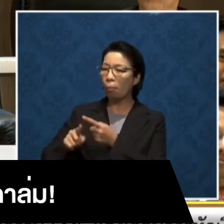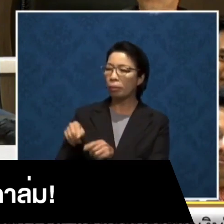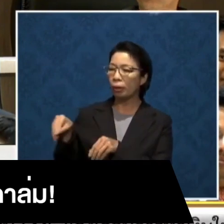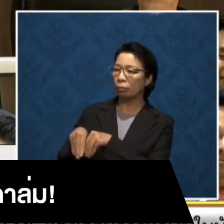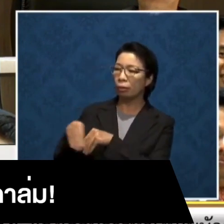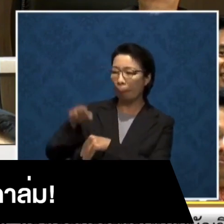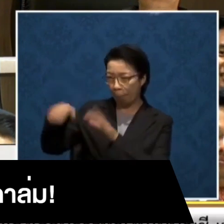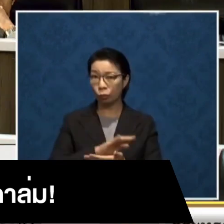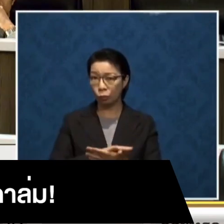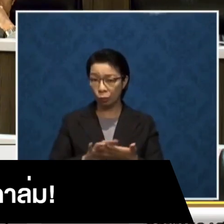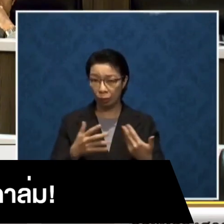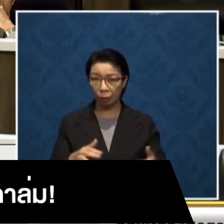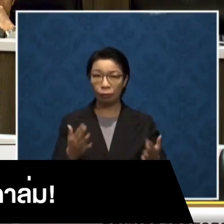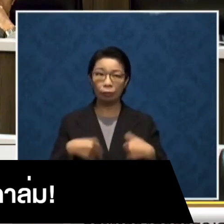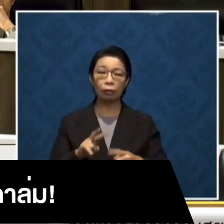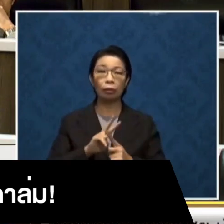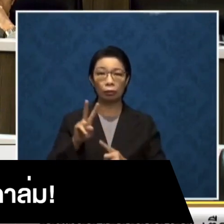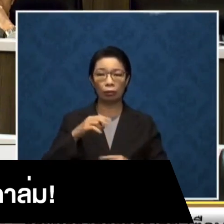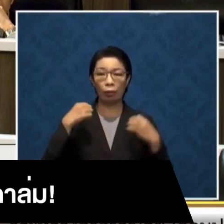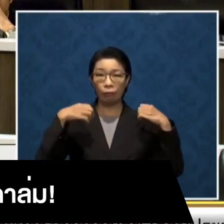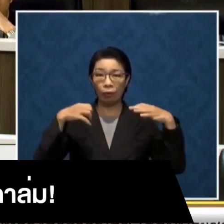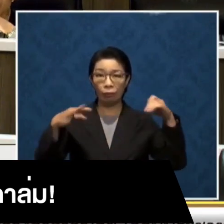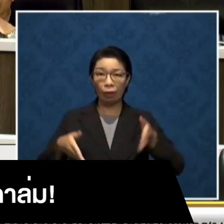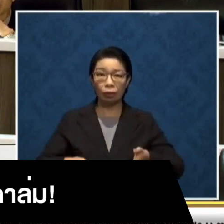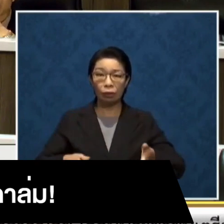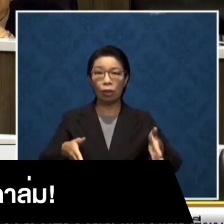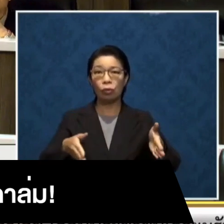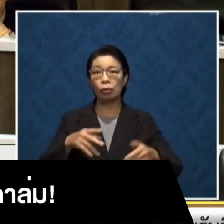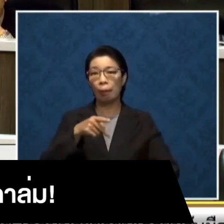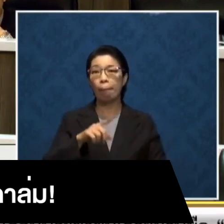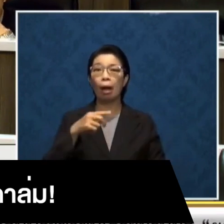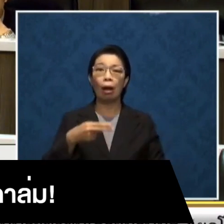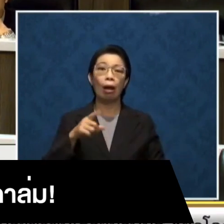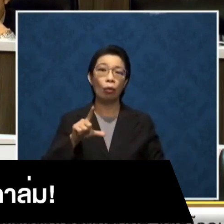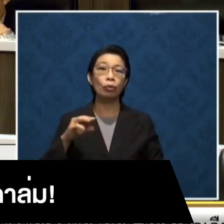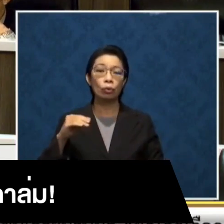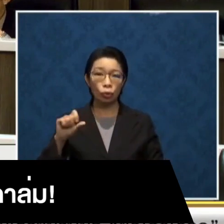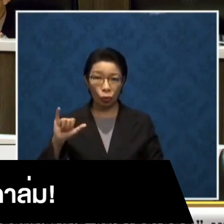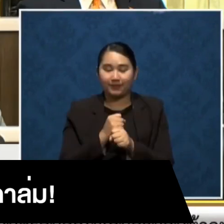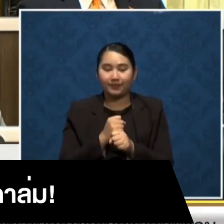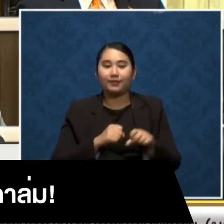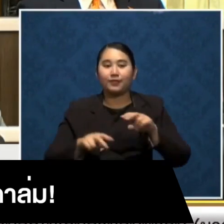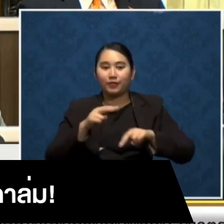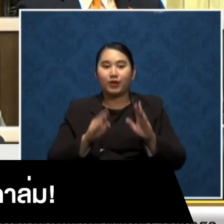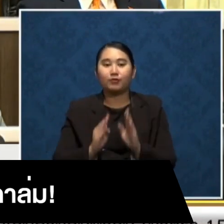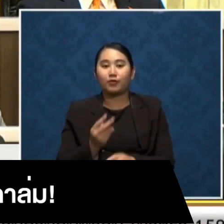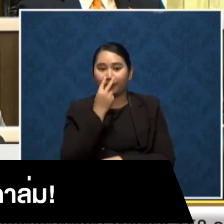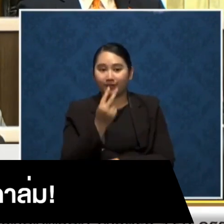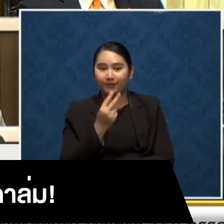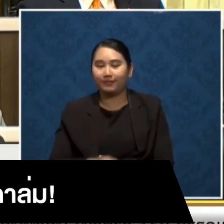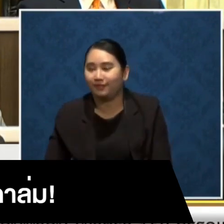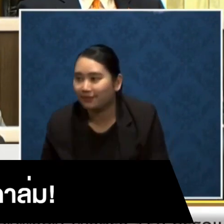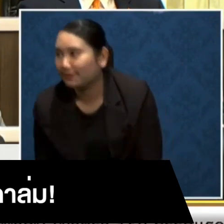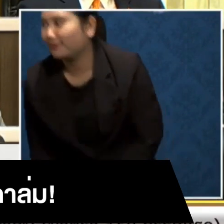มนับองค์ประชุมแสดงตนเพียง4คนจากจำนวนส.ส.149คนซึ่งเมื่อดูภาพถ่ายทอดสดการ